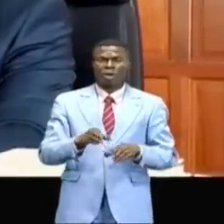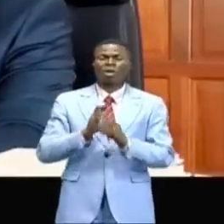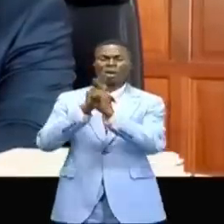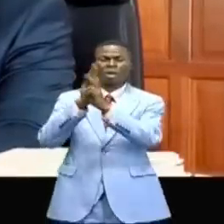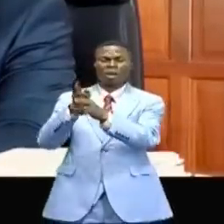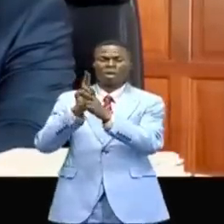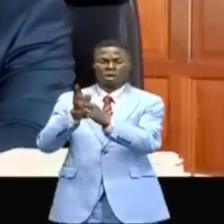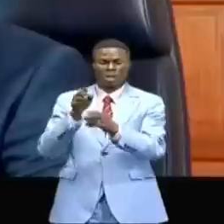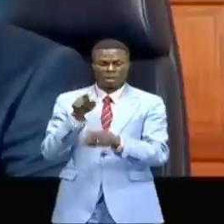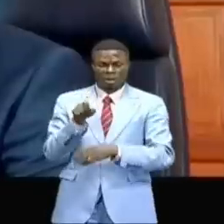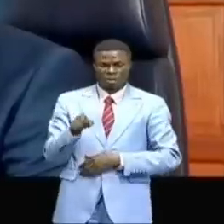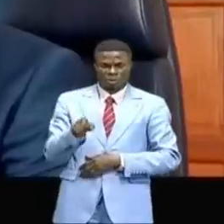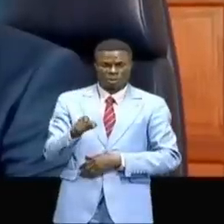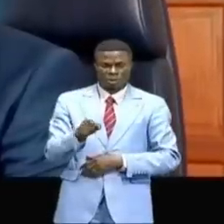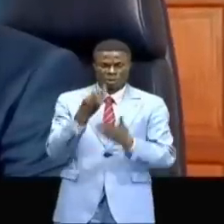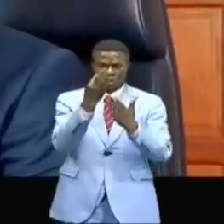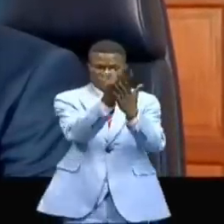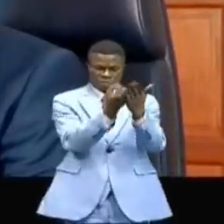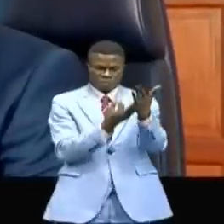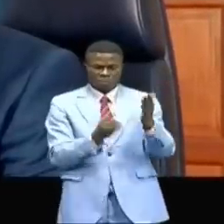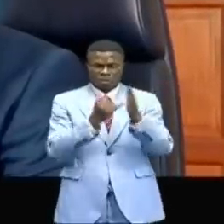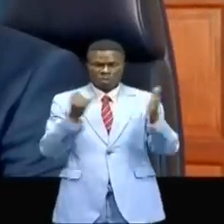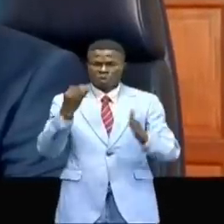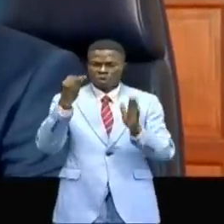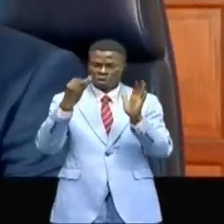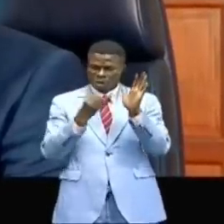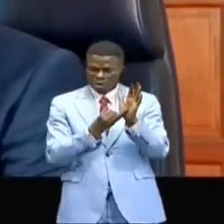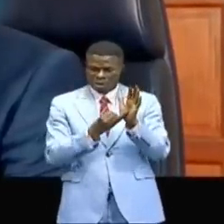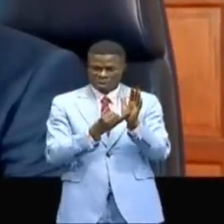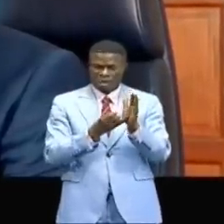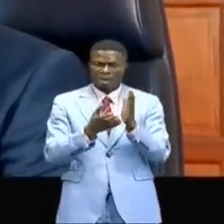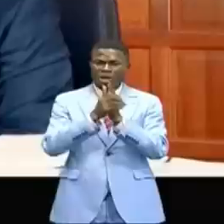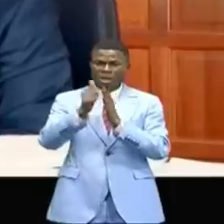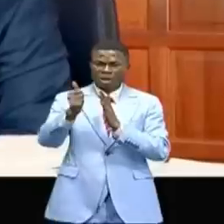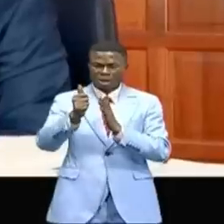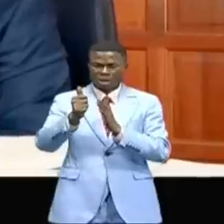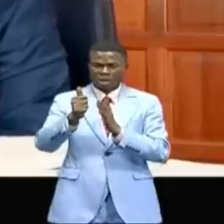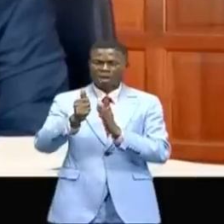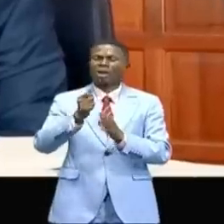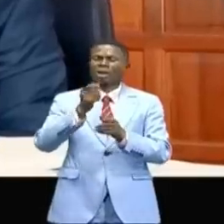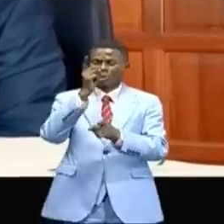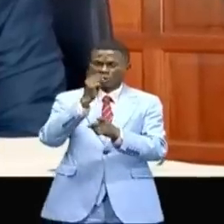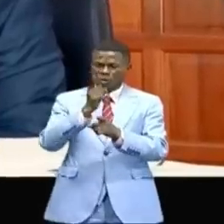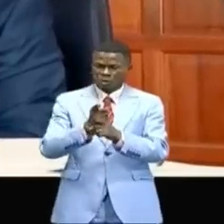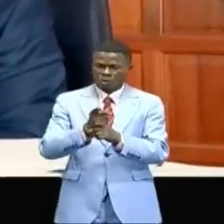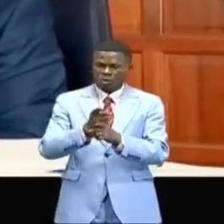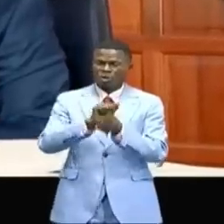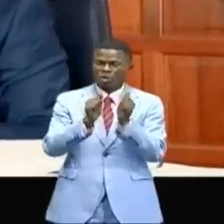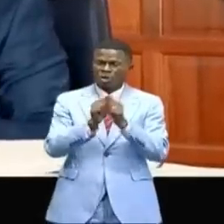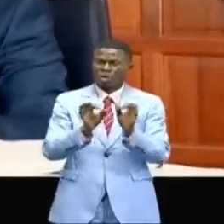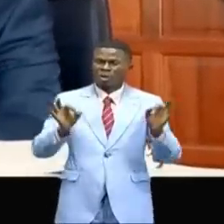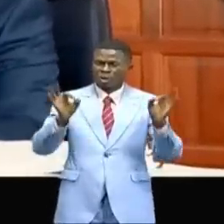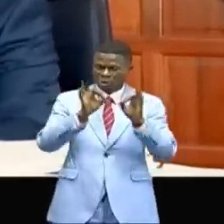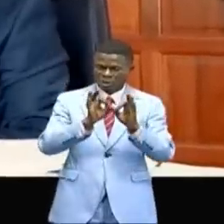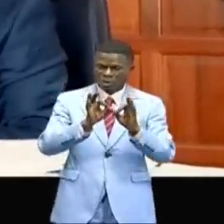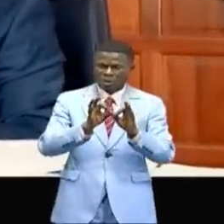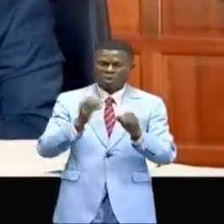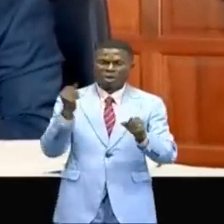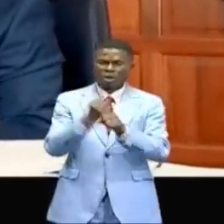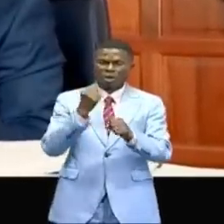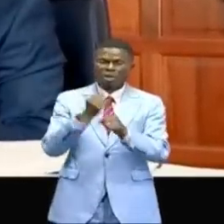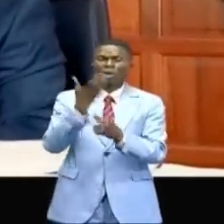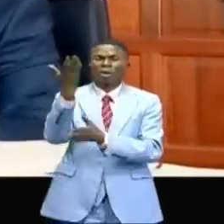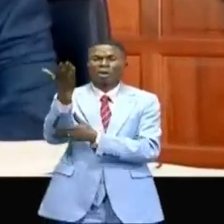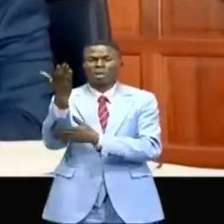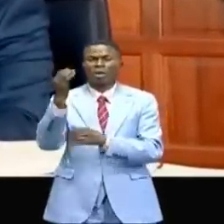son attention une liste de 67 prélèvements qu'elle a qualifiés d'arbitraires, d'excessifs, d'inopportuns ou sans fondement, réclamés